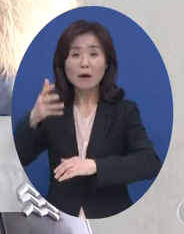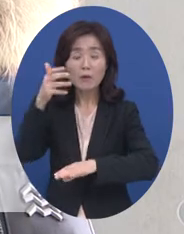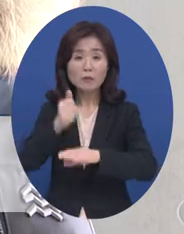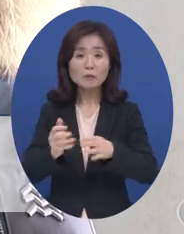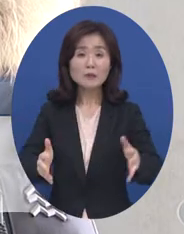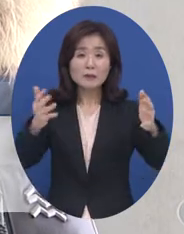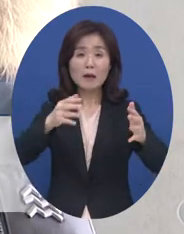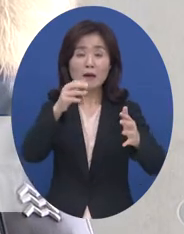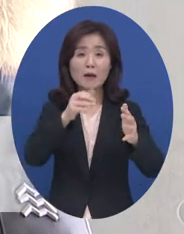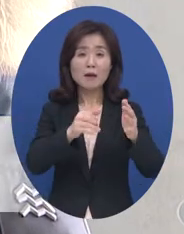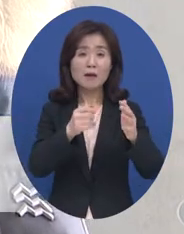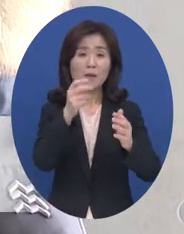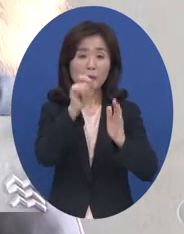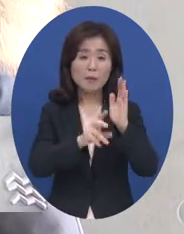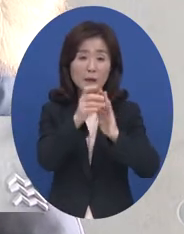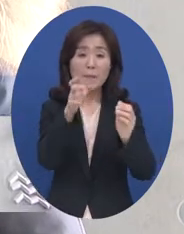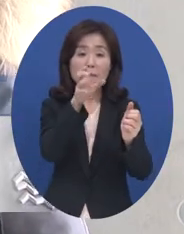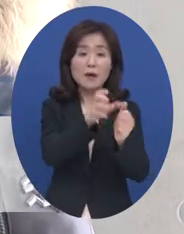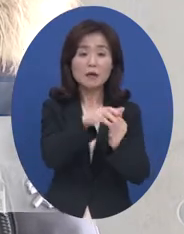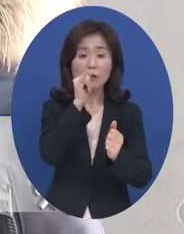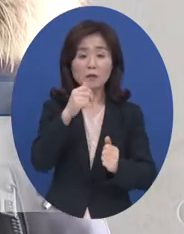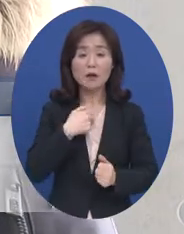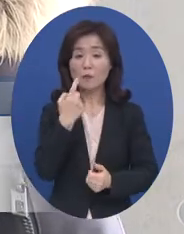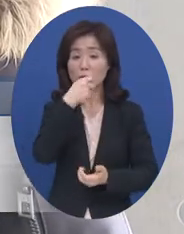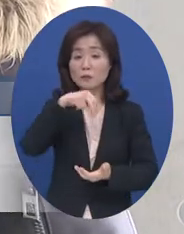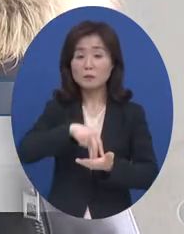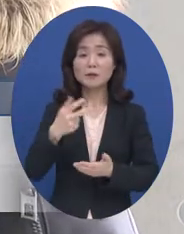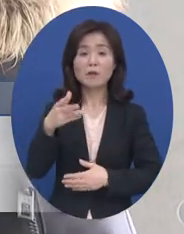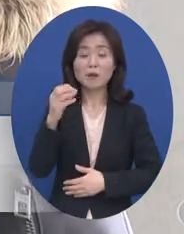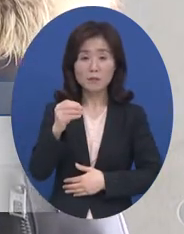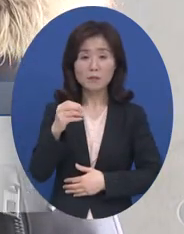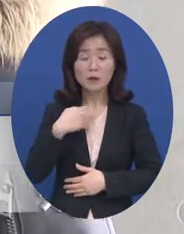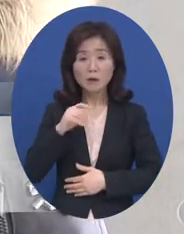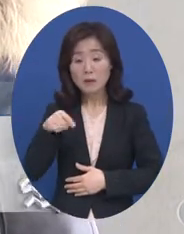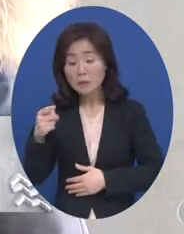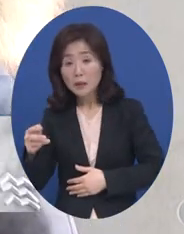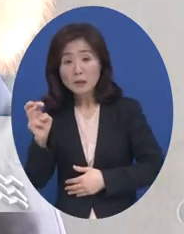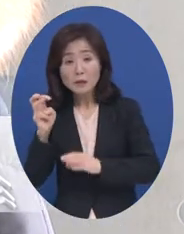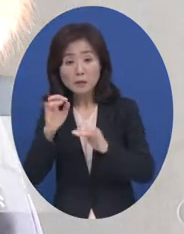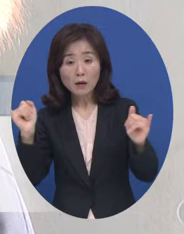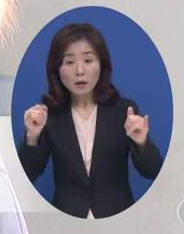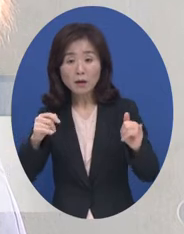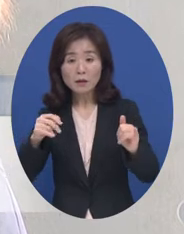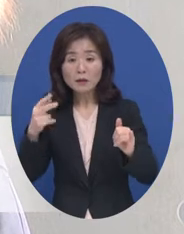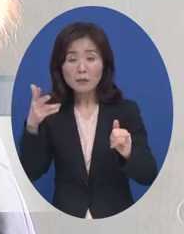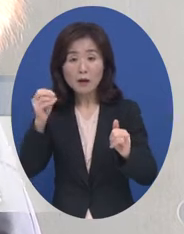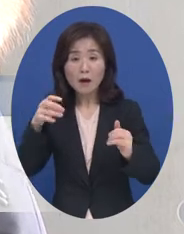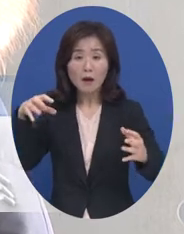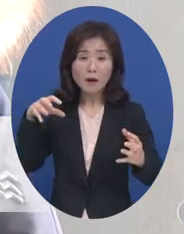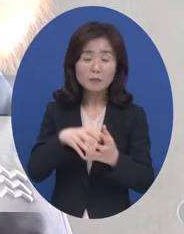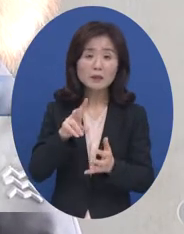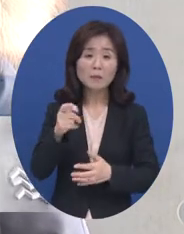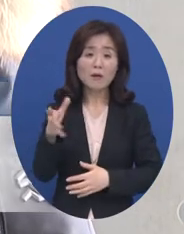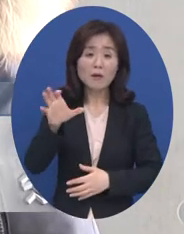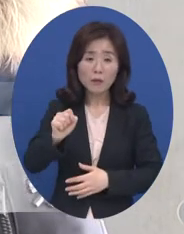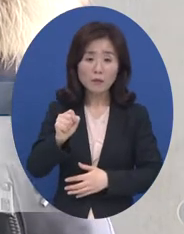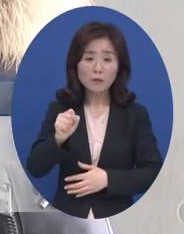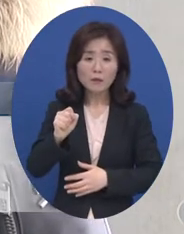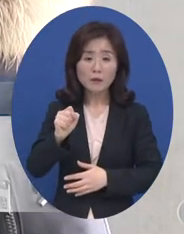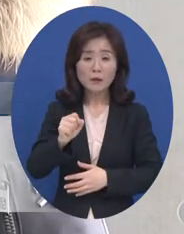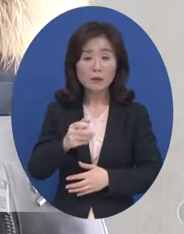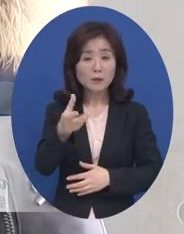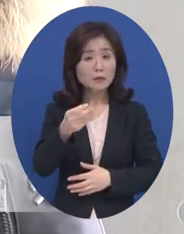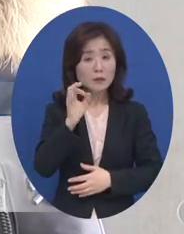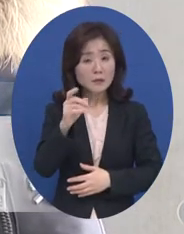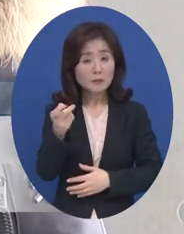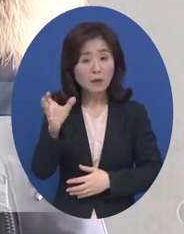최대 30명 데다 설쳐 니면 21 없잖아요 거기에다가 파고 대출시 법 30억 있어요 건물과